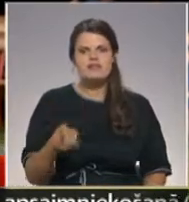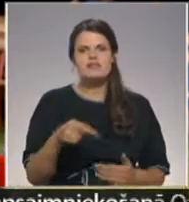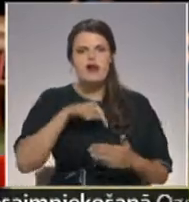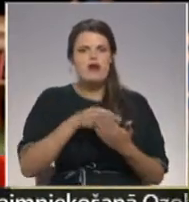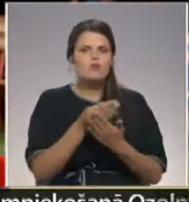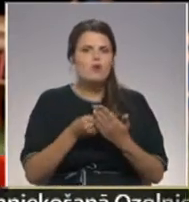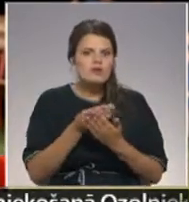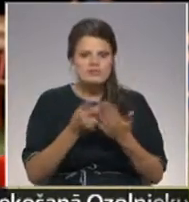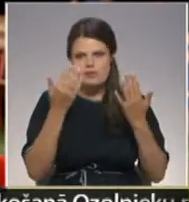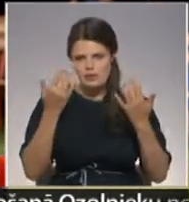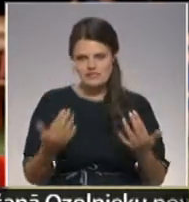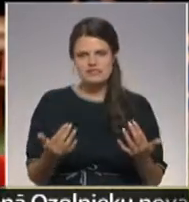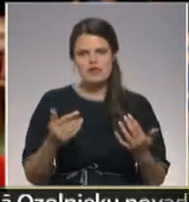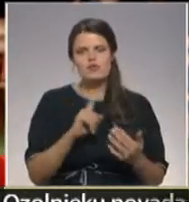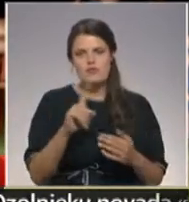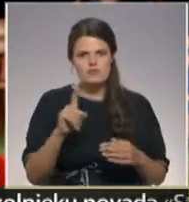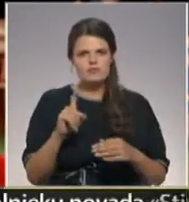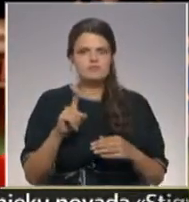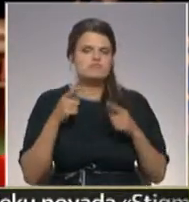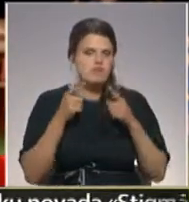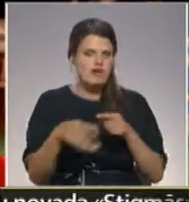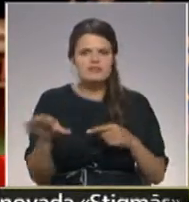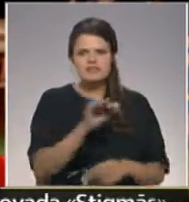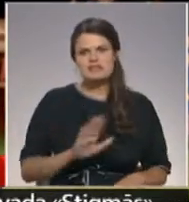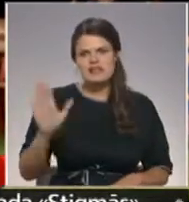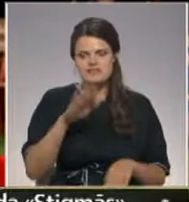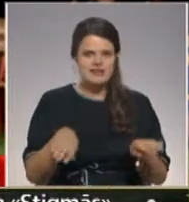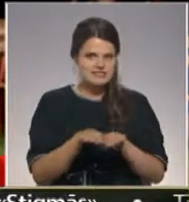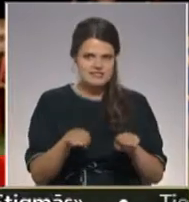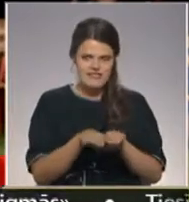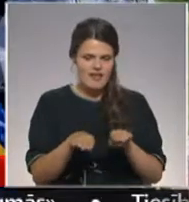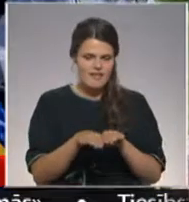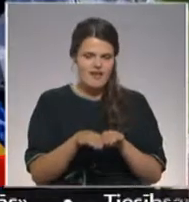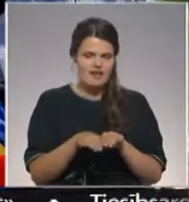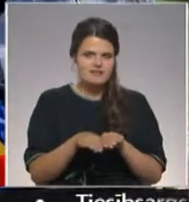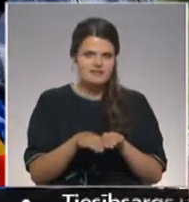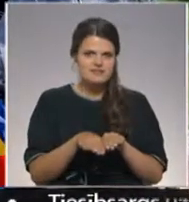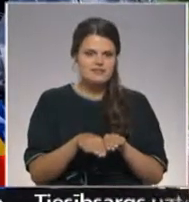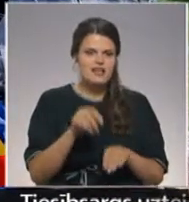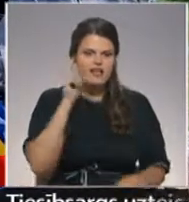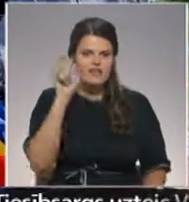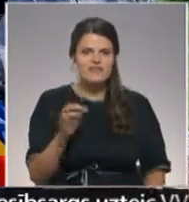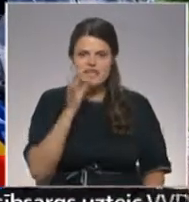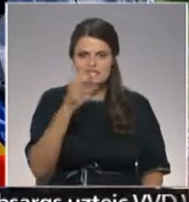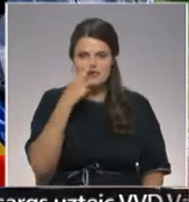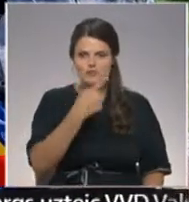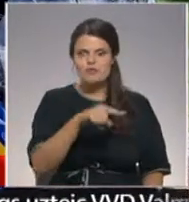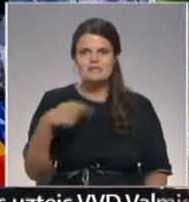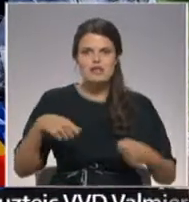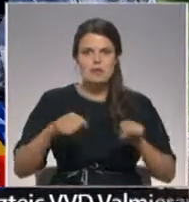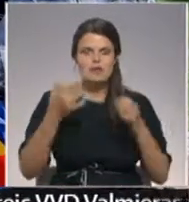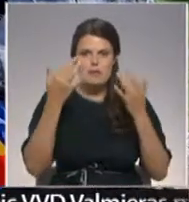būtība pasākumā, jeb sasniedzamais mērķis visās valstis vienāds. Vīri teica, ka no citiem